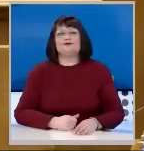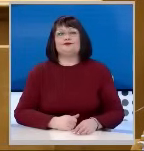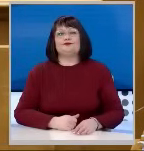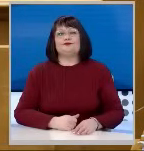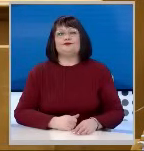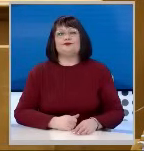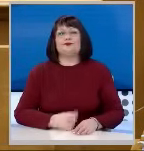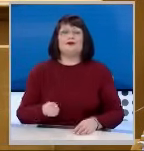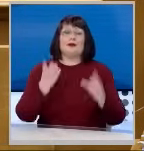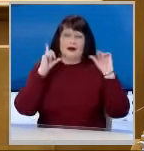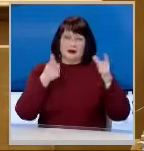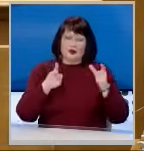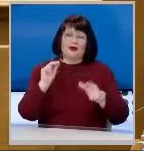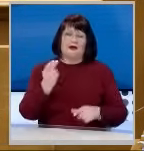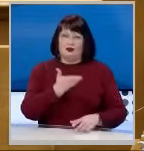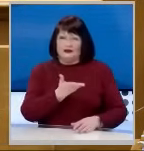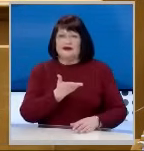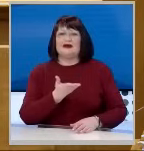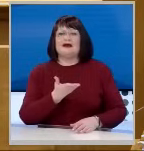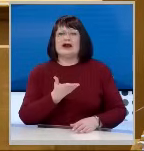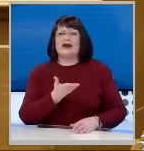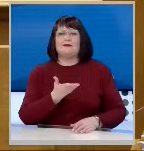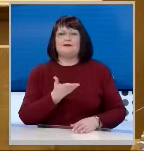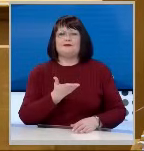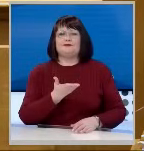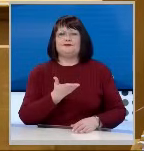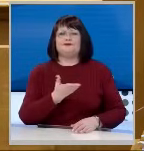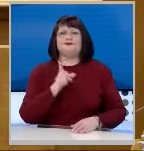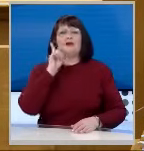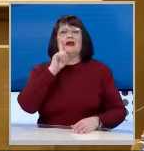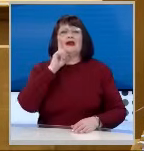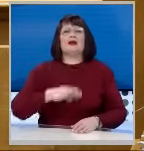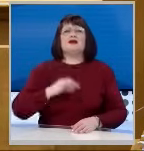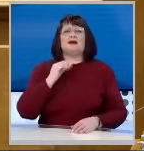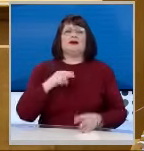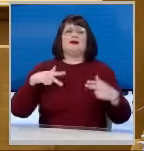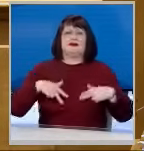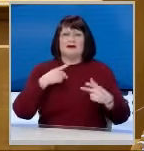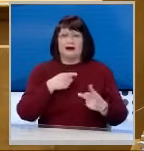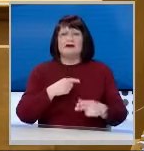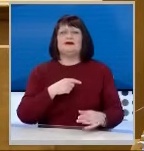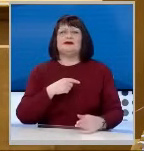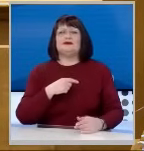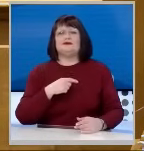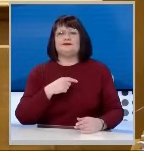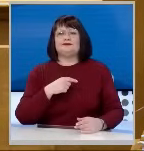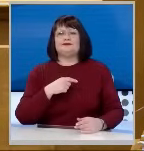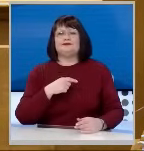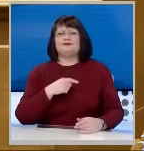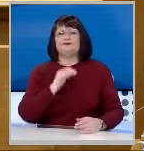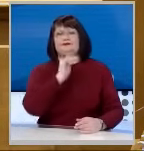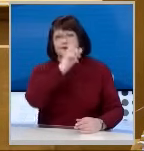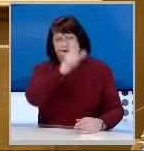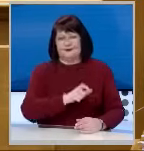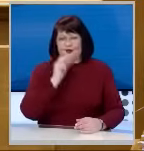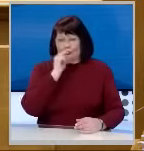κύριοι της νέας δημοκρατίας κυρίες και κύριοι της κυβέρνησης κύριε